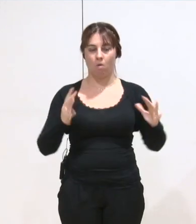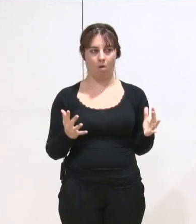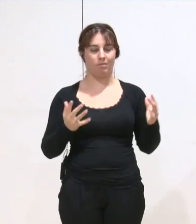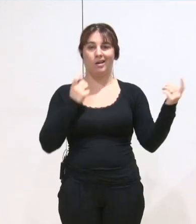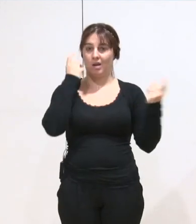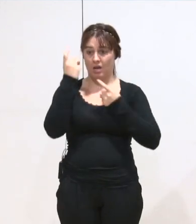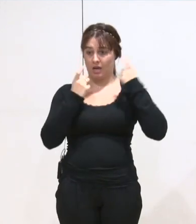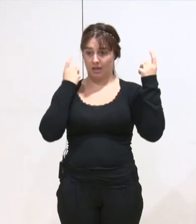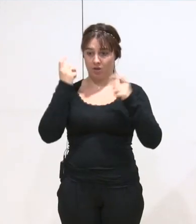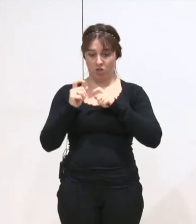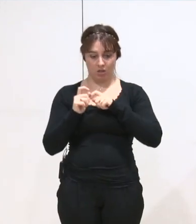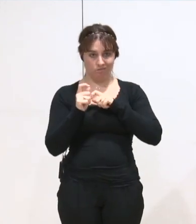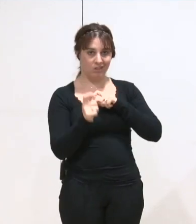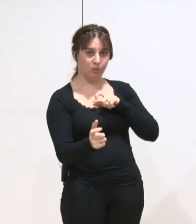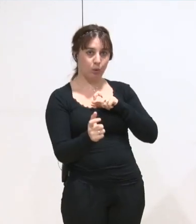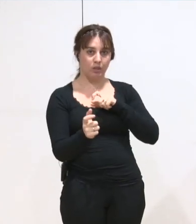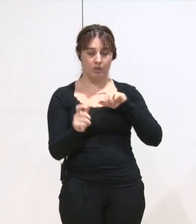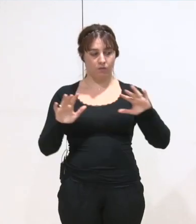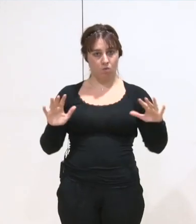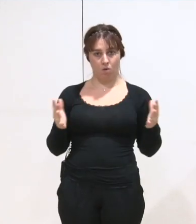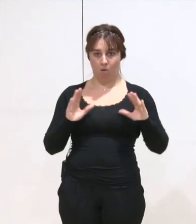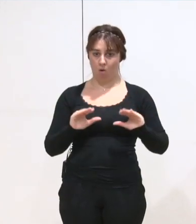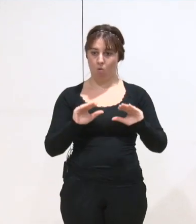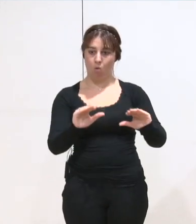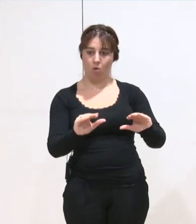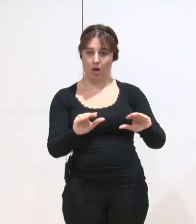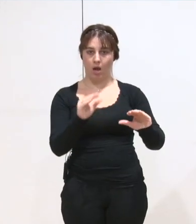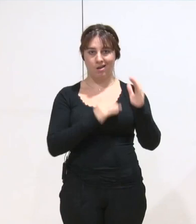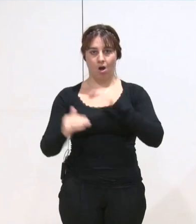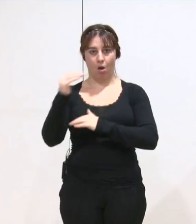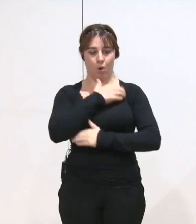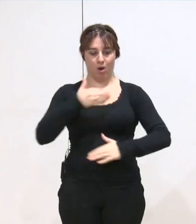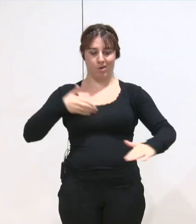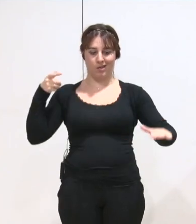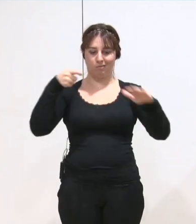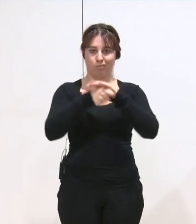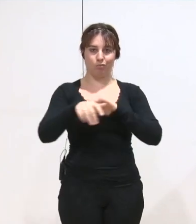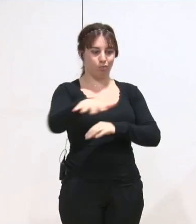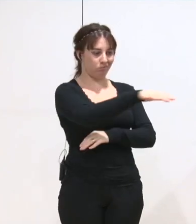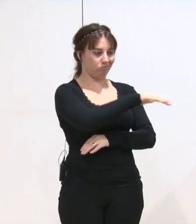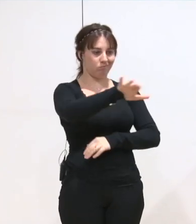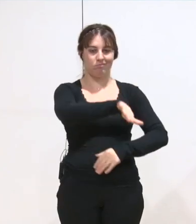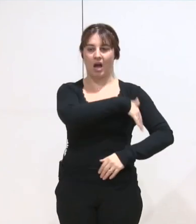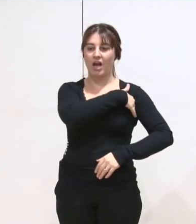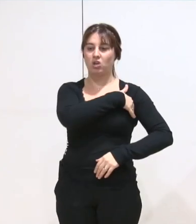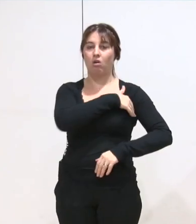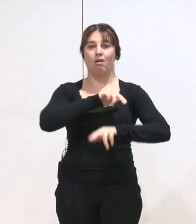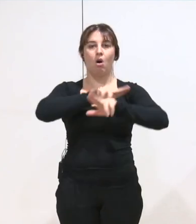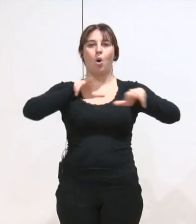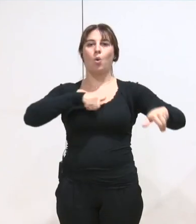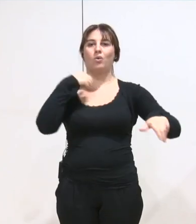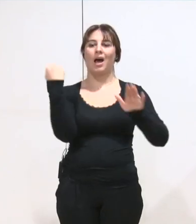dispositif qui permet de mettre en place une participation donnée à tous les agents ayant souscrit à un contrat